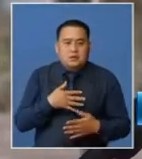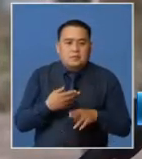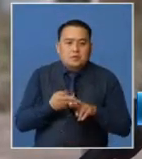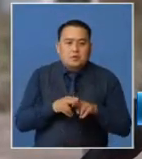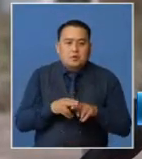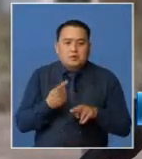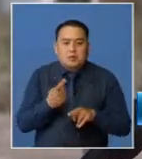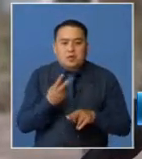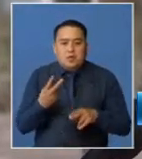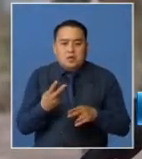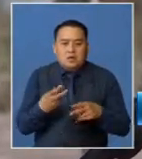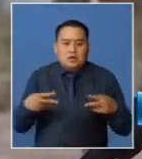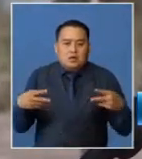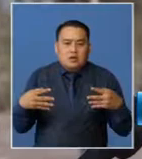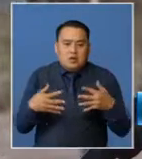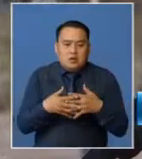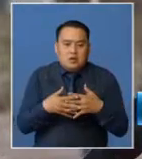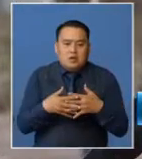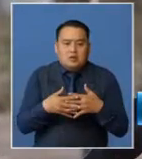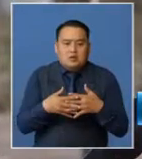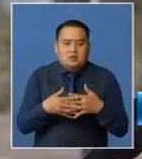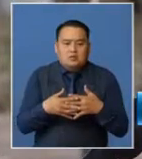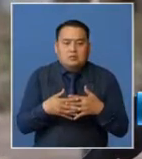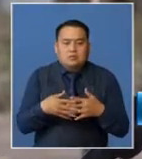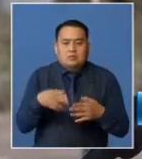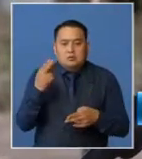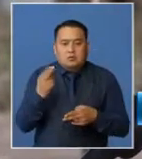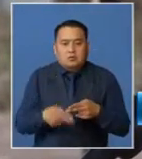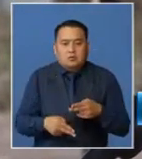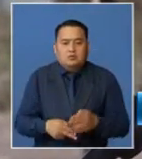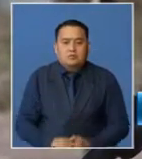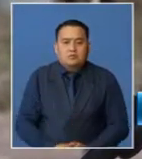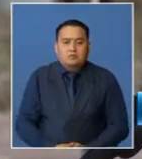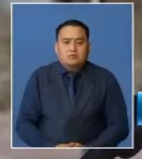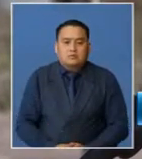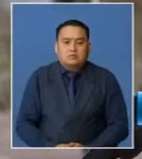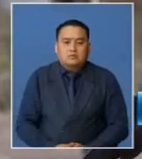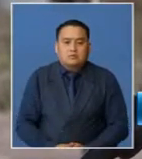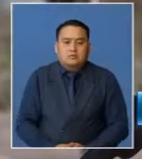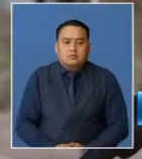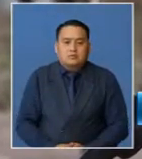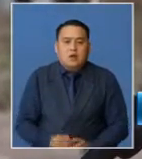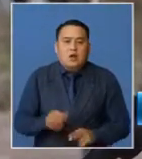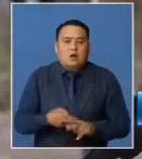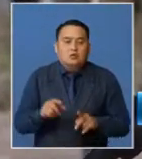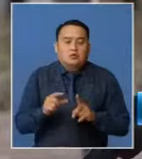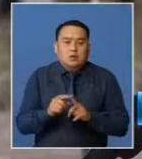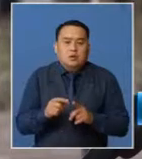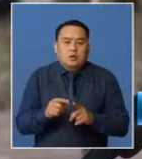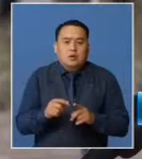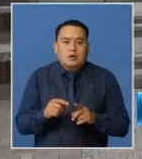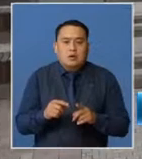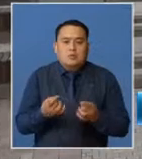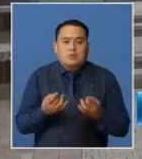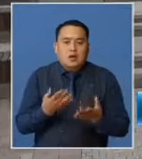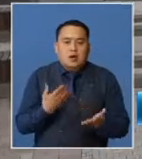екі ауызды бір ұйқаспенен келтіріп отырады. Сол поэмасы біткенше солай ұйқаспен отырады. Енді сөзі кәдімгі айтып отқан әңгіме сияқты бұл кісінің